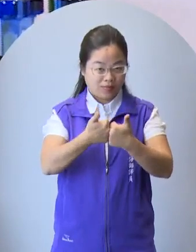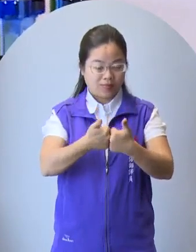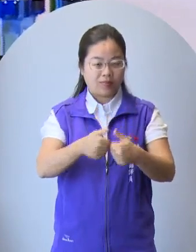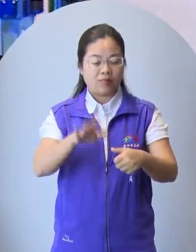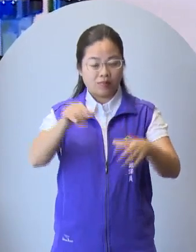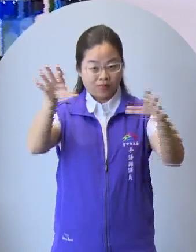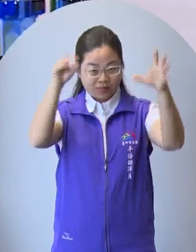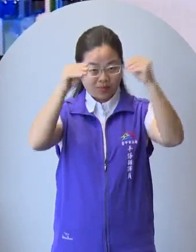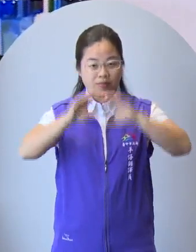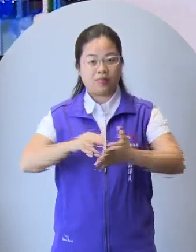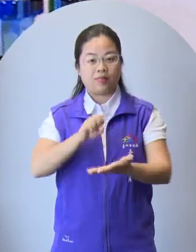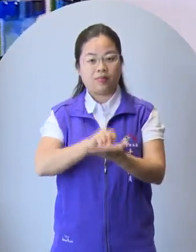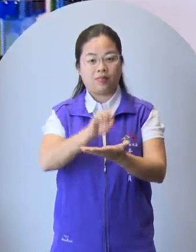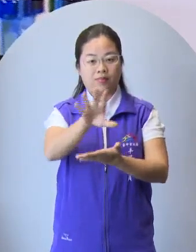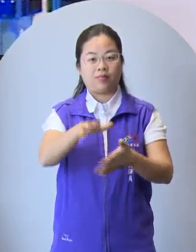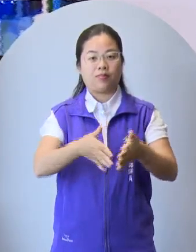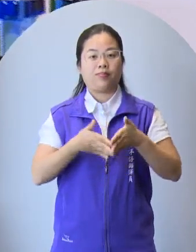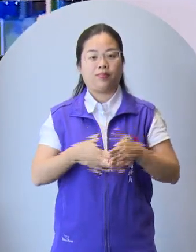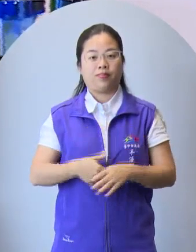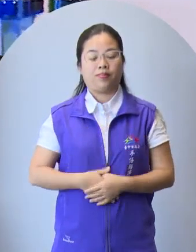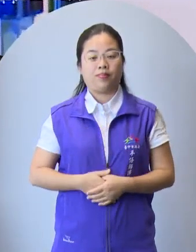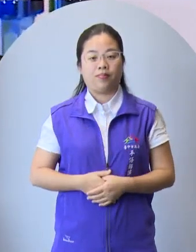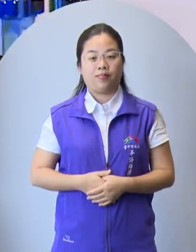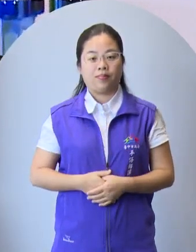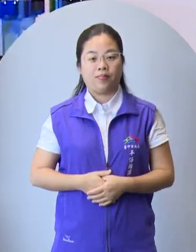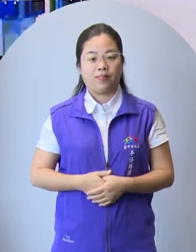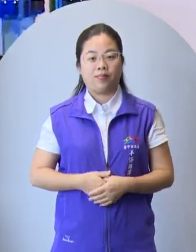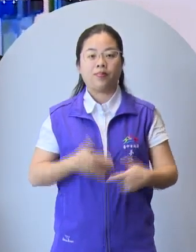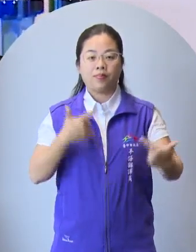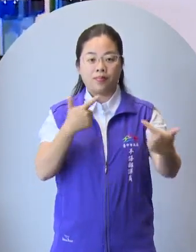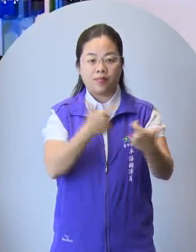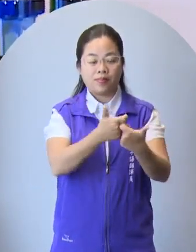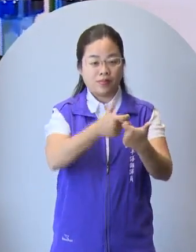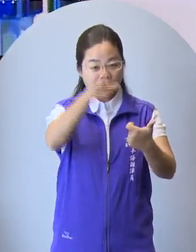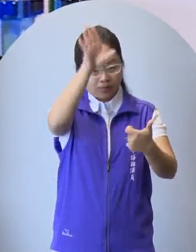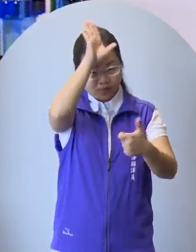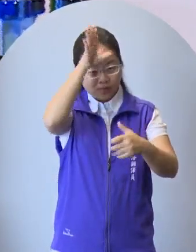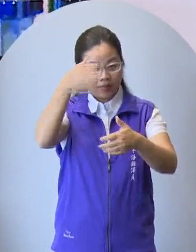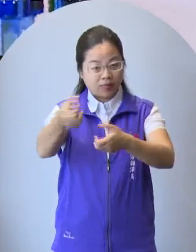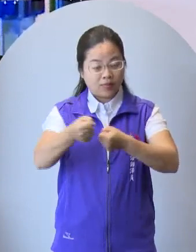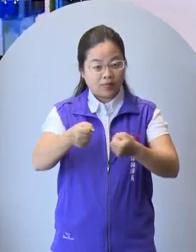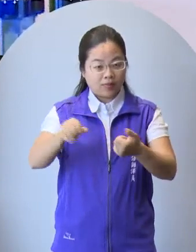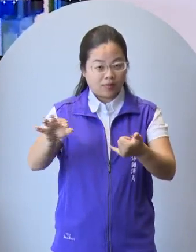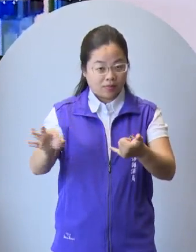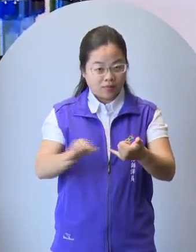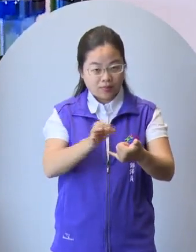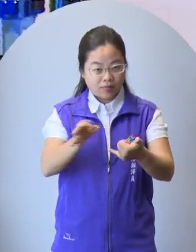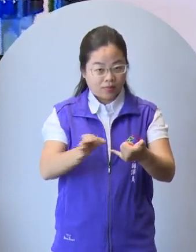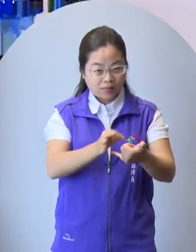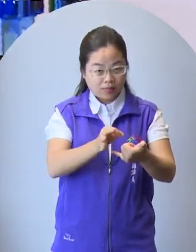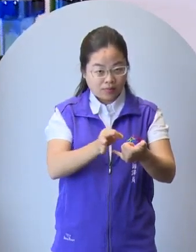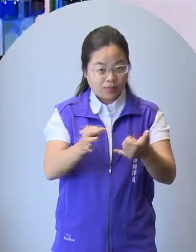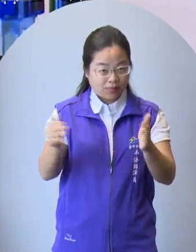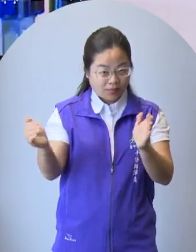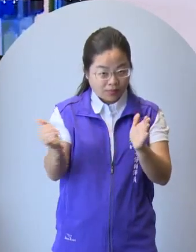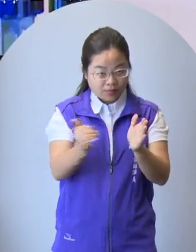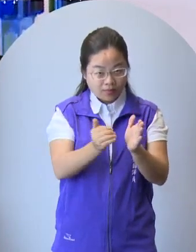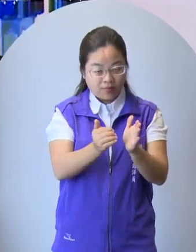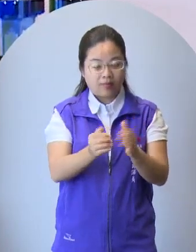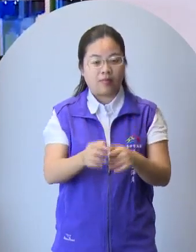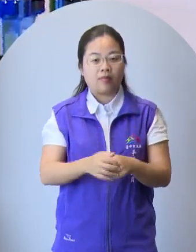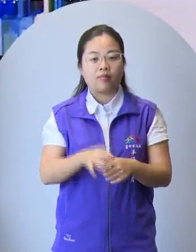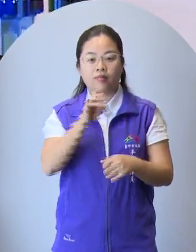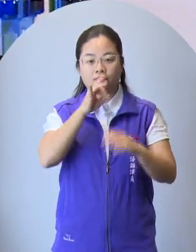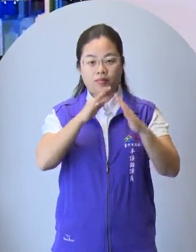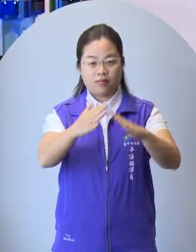市政资讯跟大家报告一下。因应苏拉台风来袭所以台中市政府